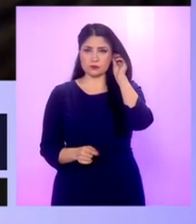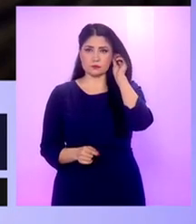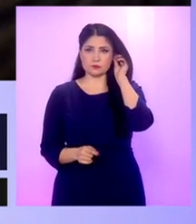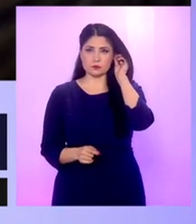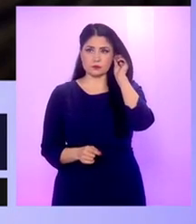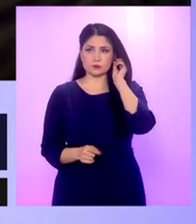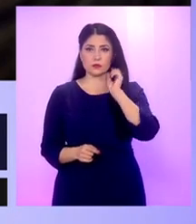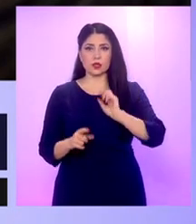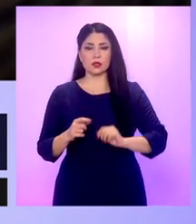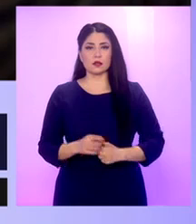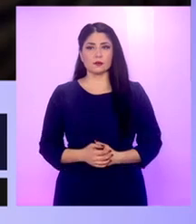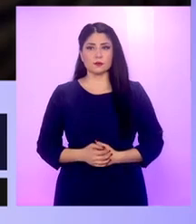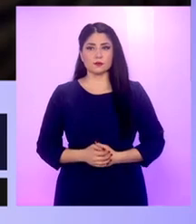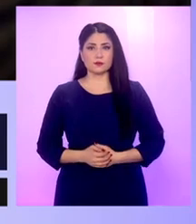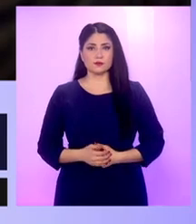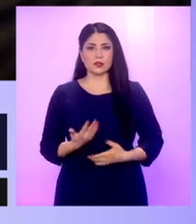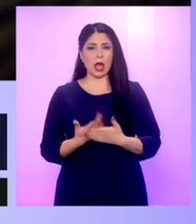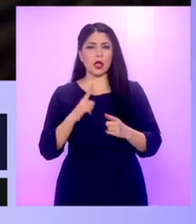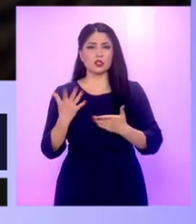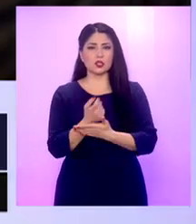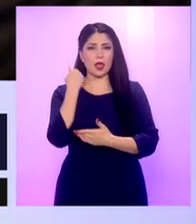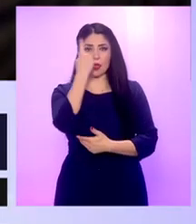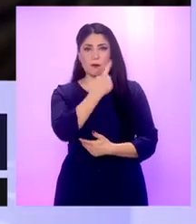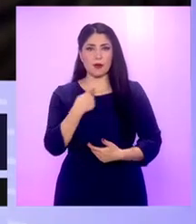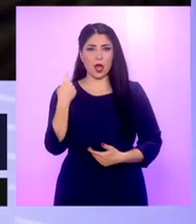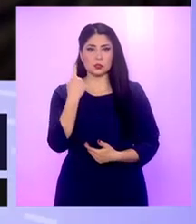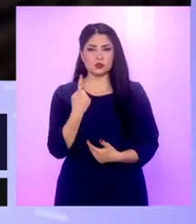a lua prin planul, ca imagine,